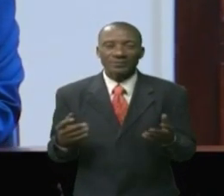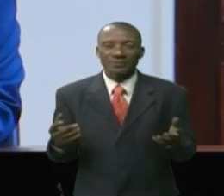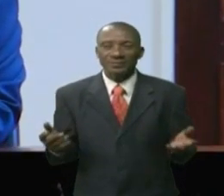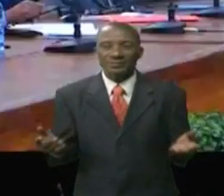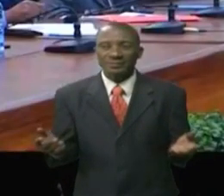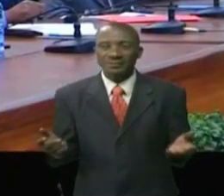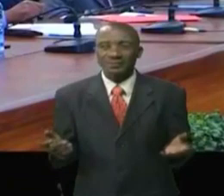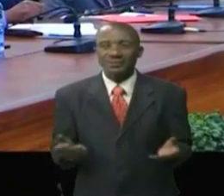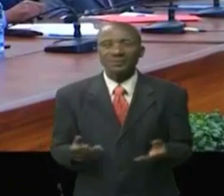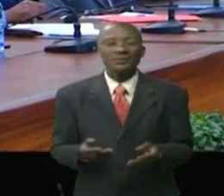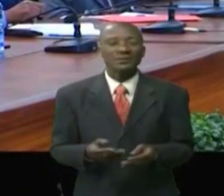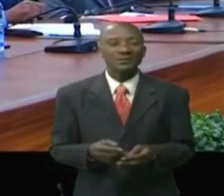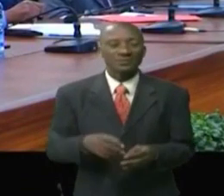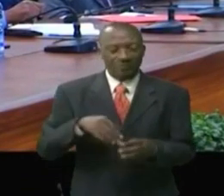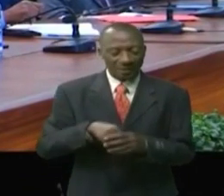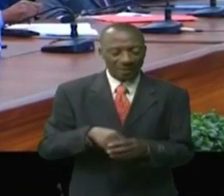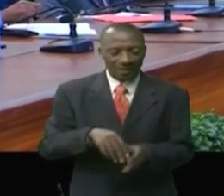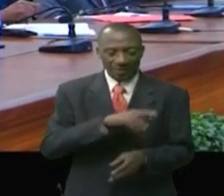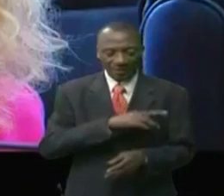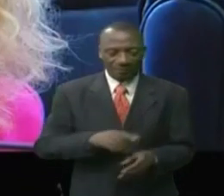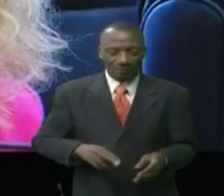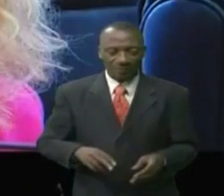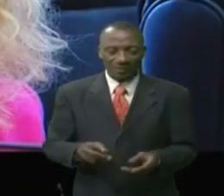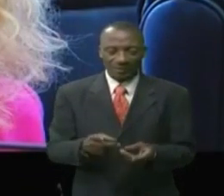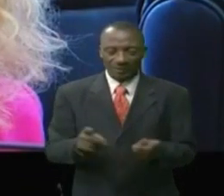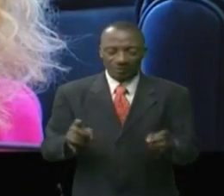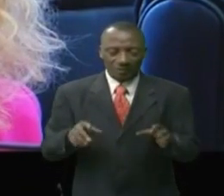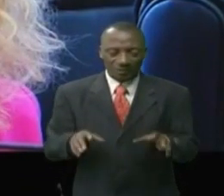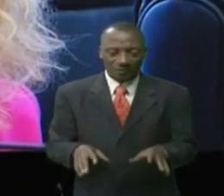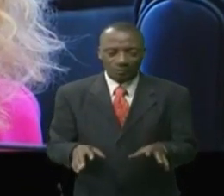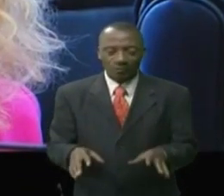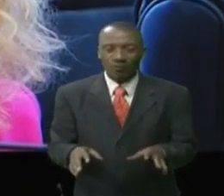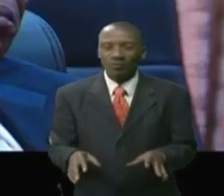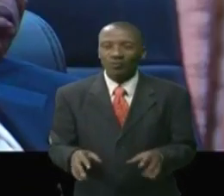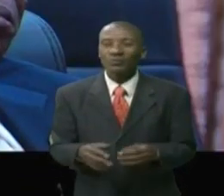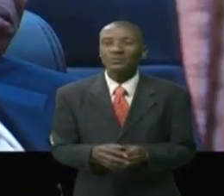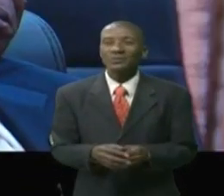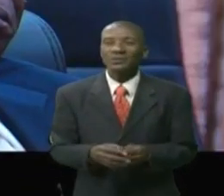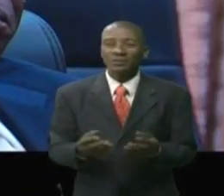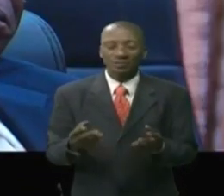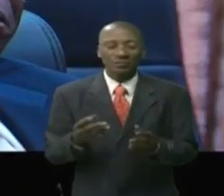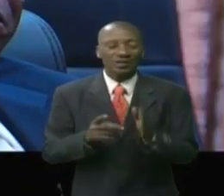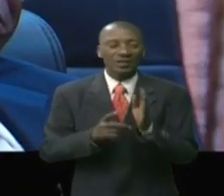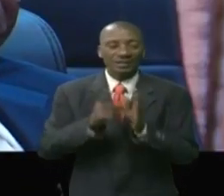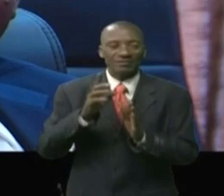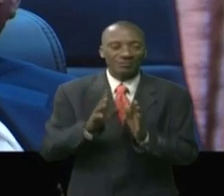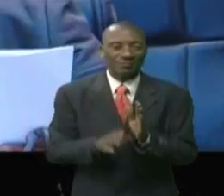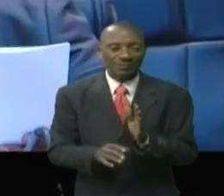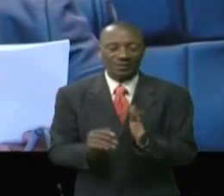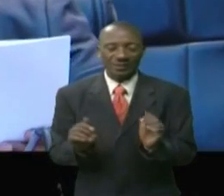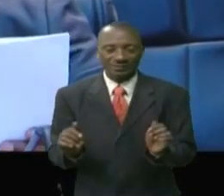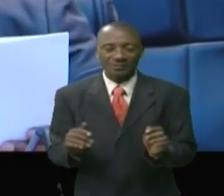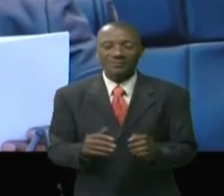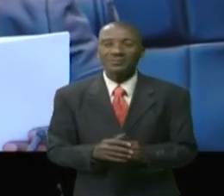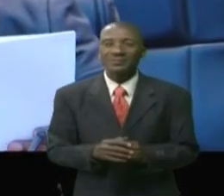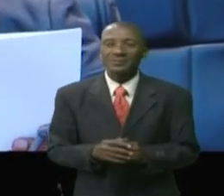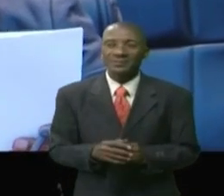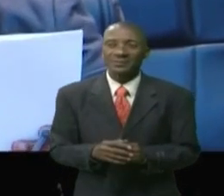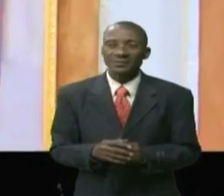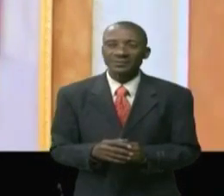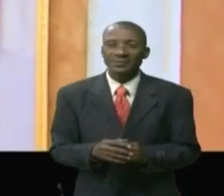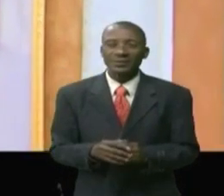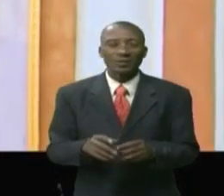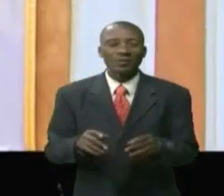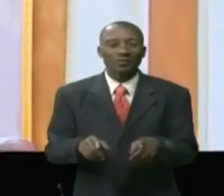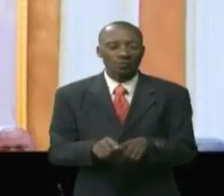en République démocratique du Congo compromettant ainsi leur développement physique et même leur capacité d'apprentissage une urgence pour le chef de